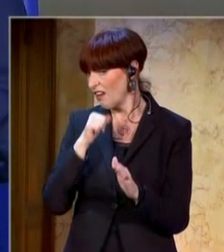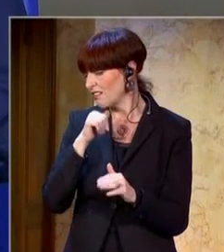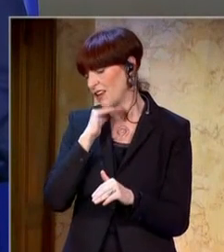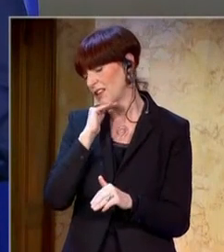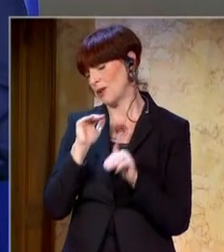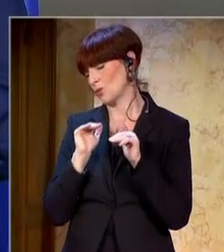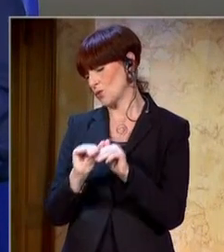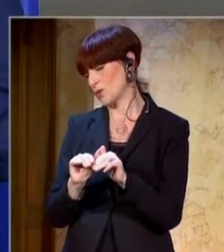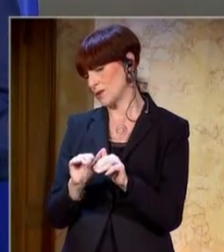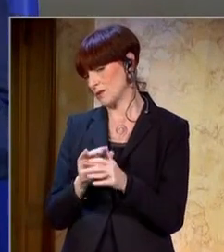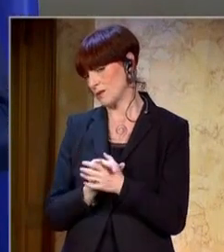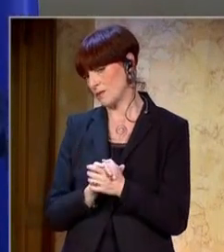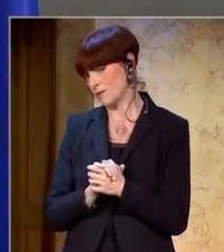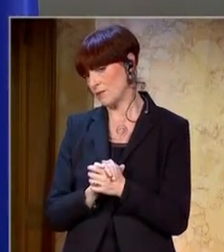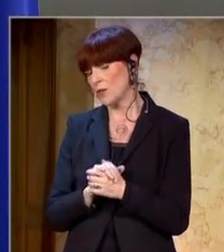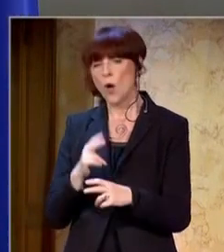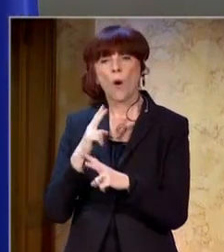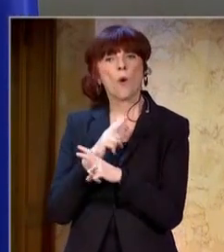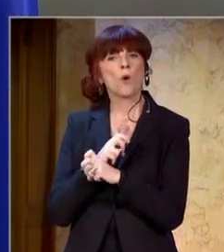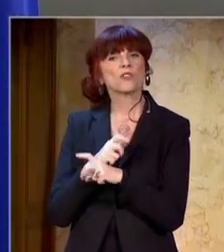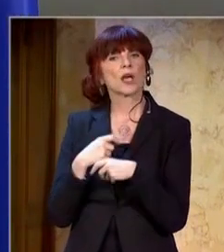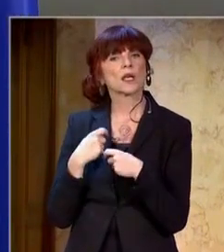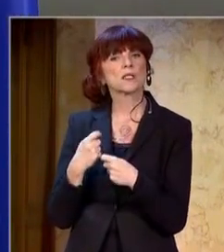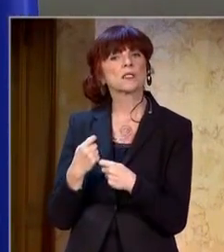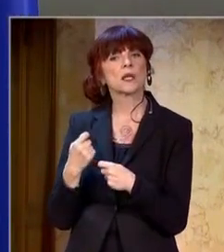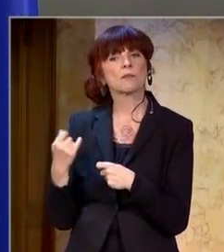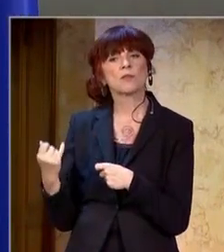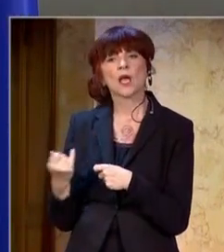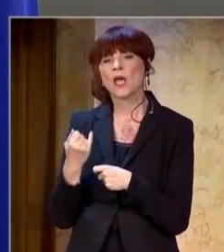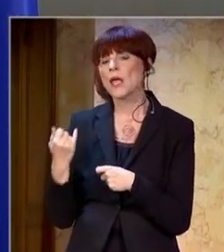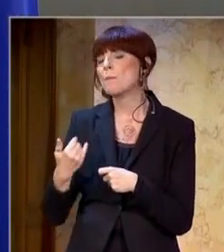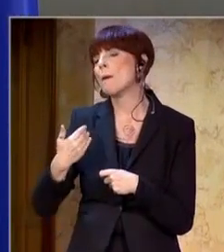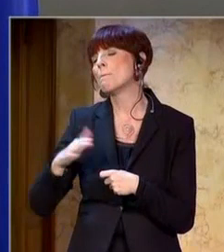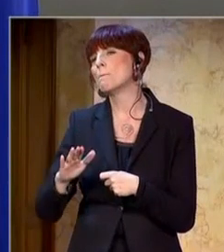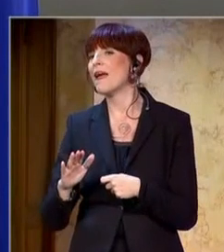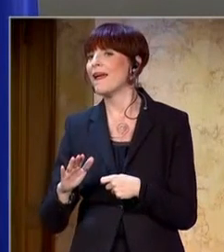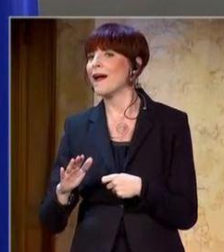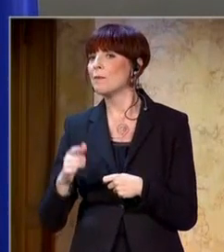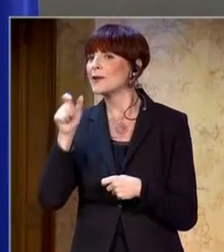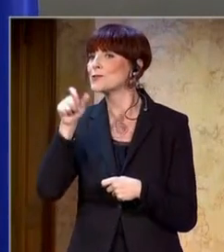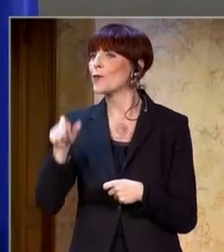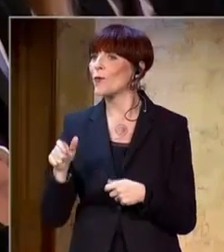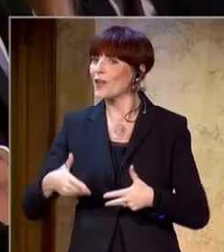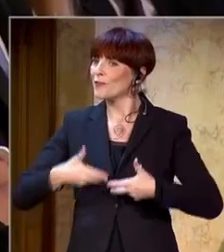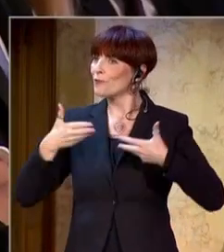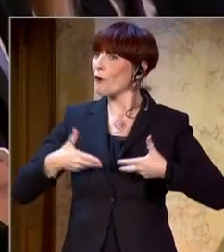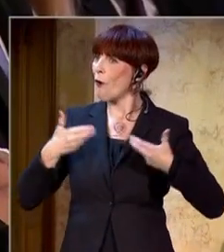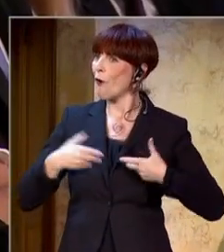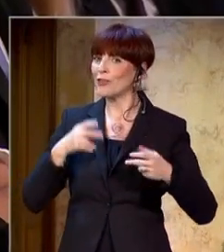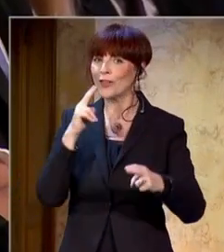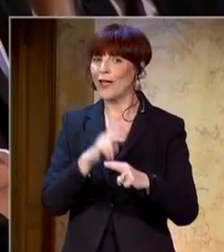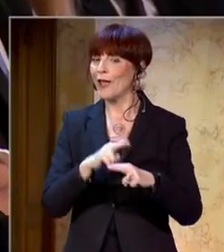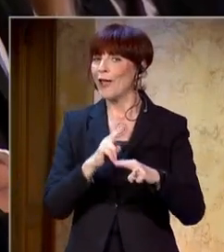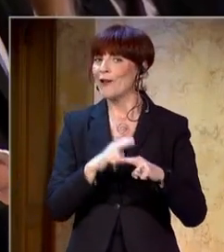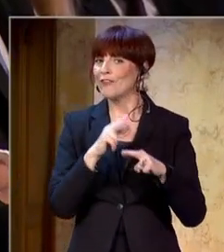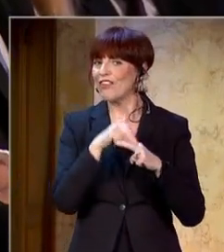ist. Es gibt in Österreich immer mehr Applaus für illiberale Tendenzen. Es gibt Untersuchungen, dass ein Ruf nach einem starken Mann